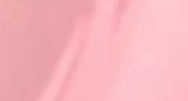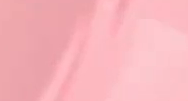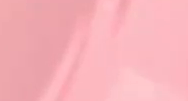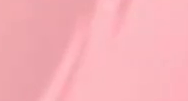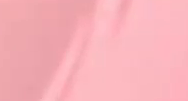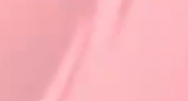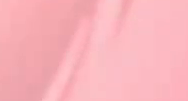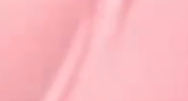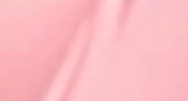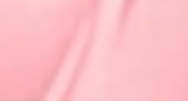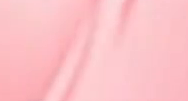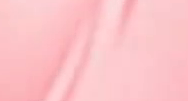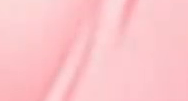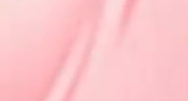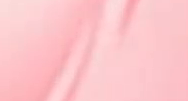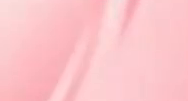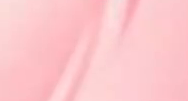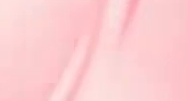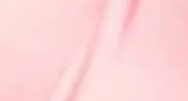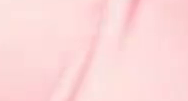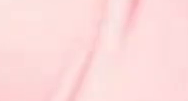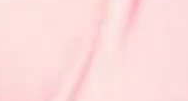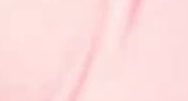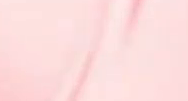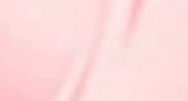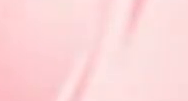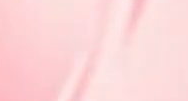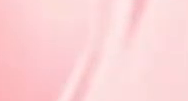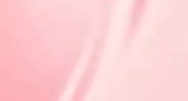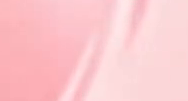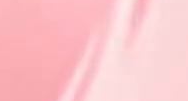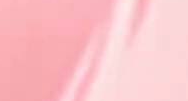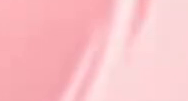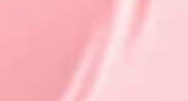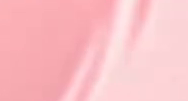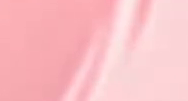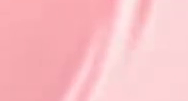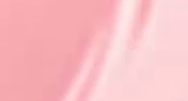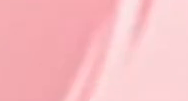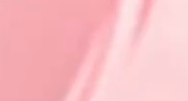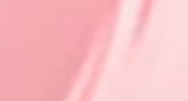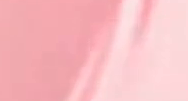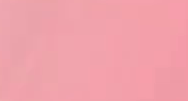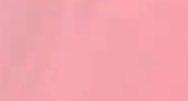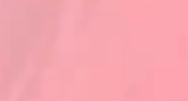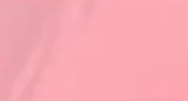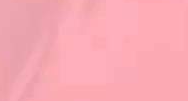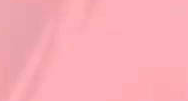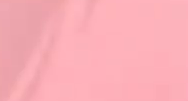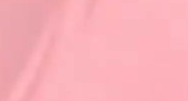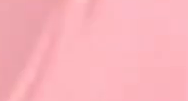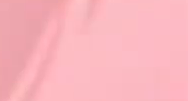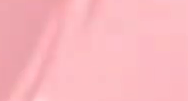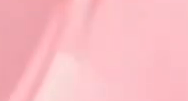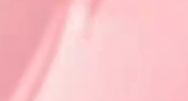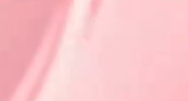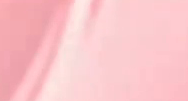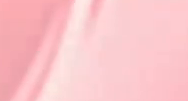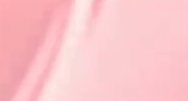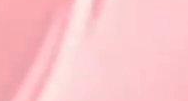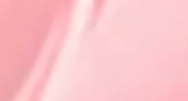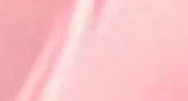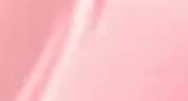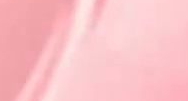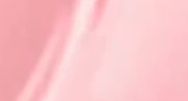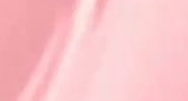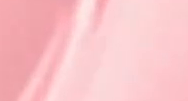ay dahil na rin sa extension o yung trough nito. May chance namang lumakas pa ito at maging isang tropical storm dahil sa moisture na makukuha